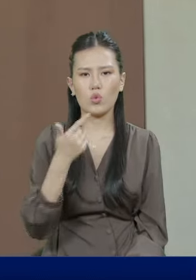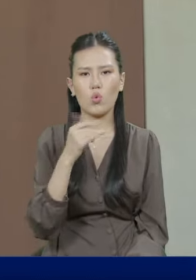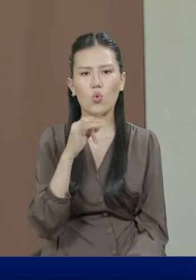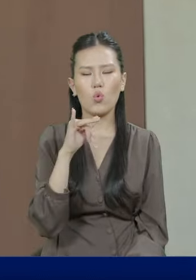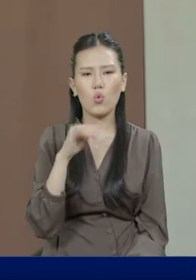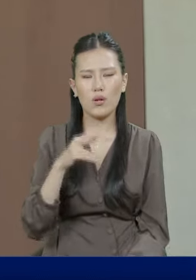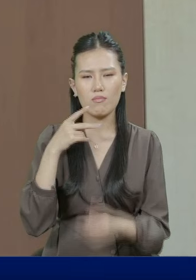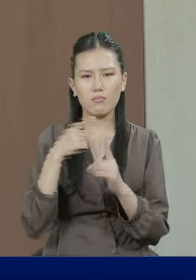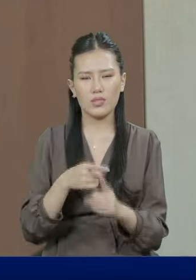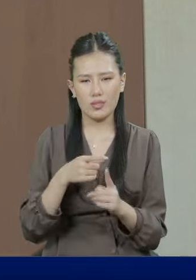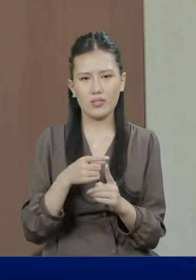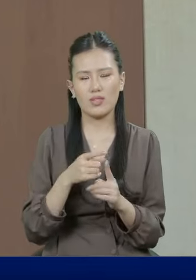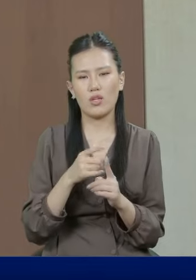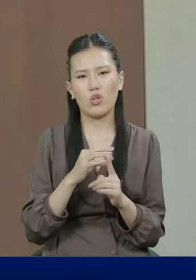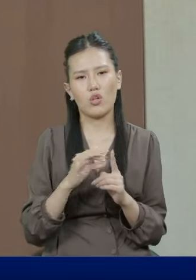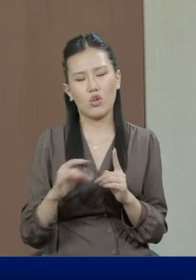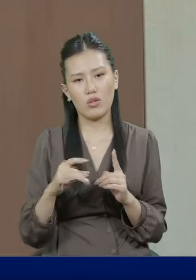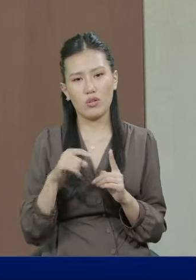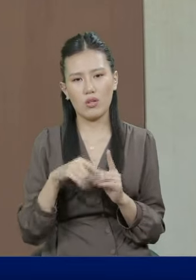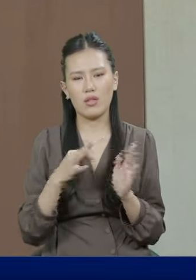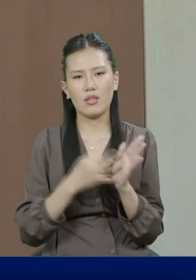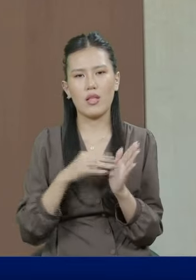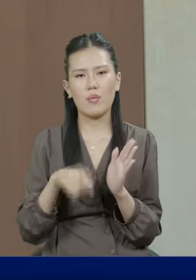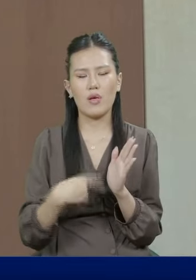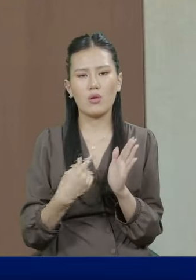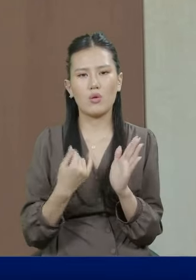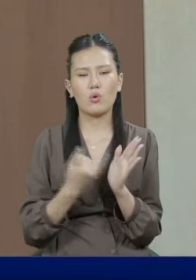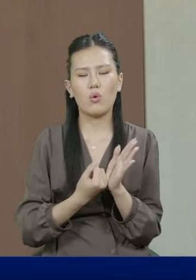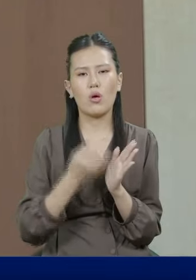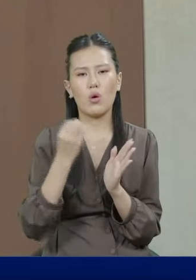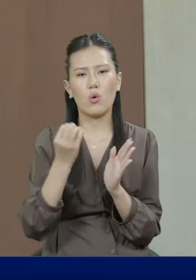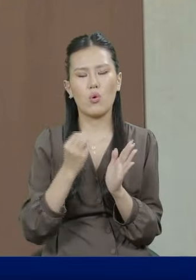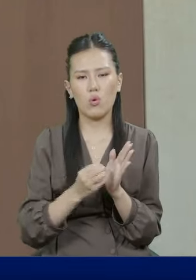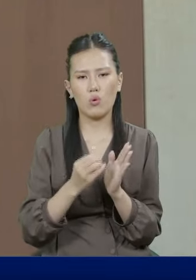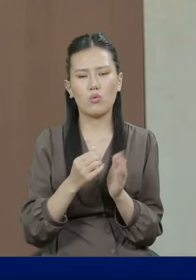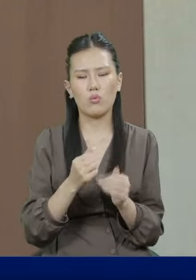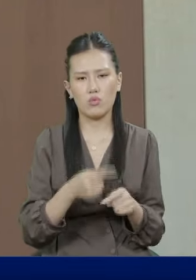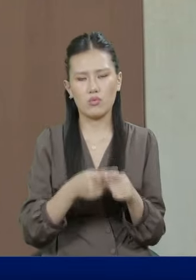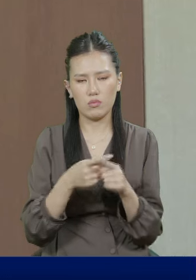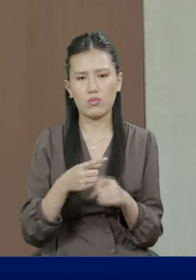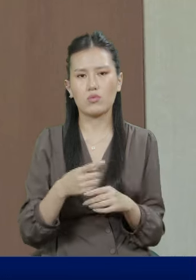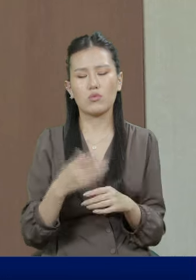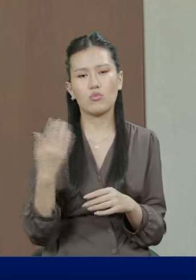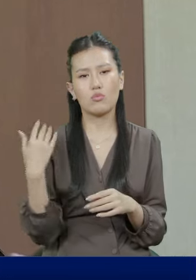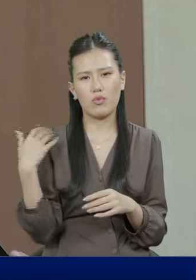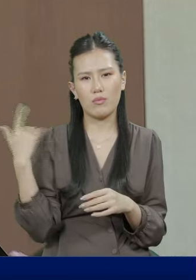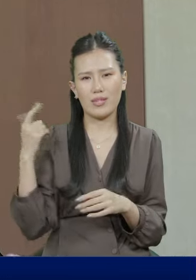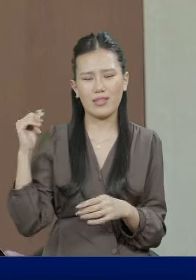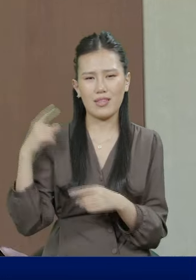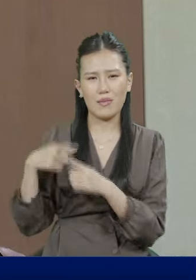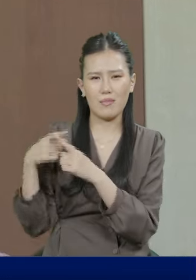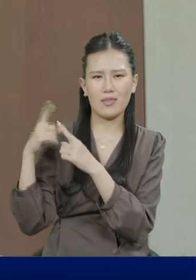бол 8.6 орчим хувьтай байгаа. За тэгвэл сүүлийн сарууд дээр бол гурилан үнэ бол харьцангуй тогтвортой байна. Яг